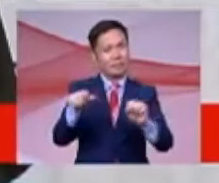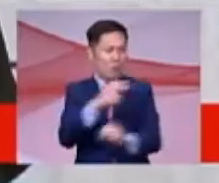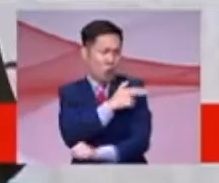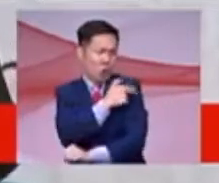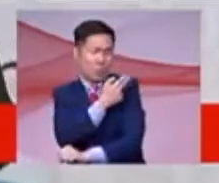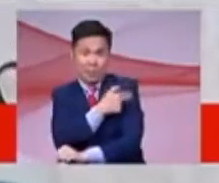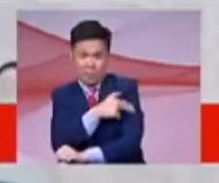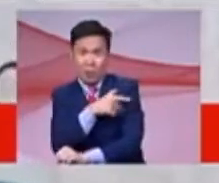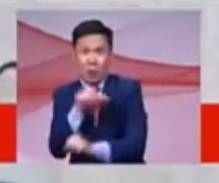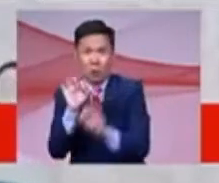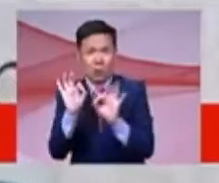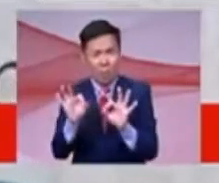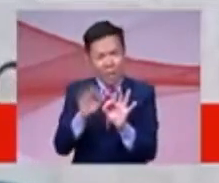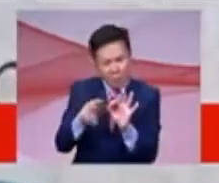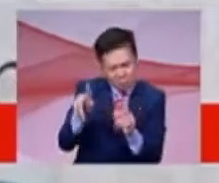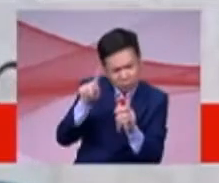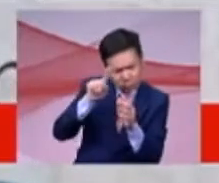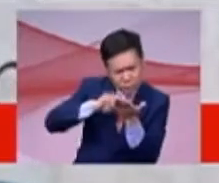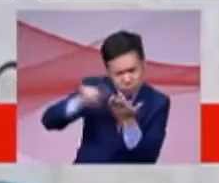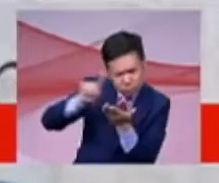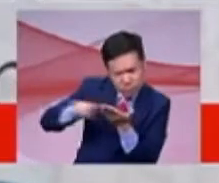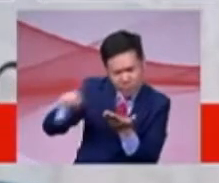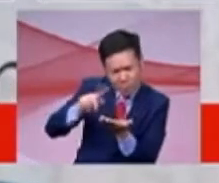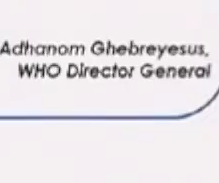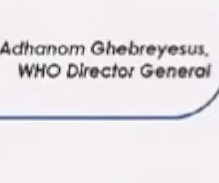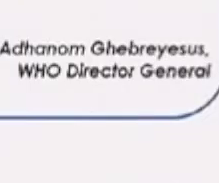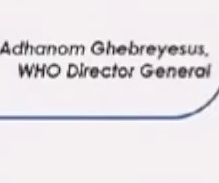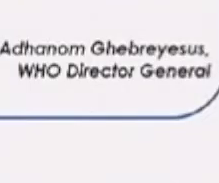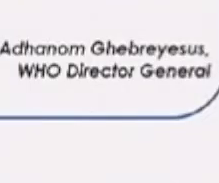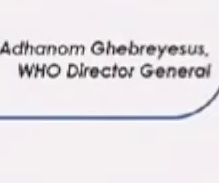kita boleh mengesan, boleh